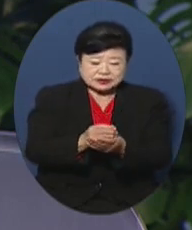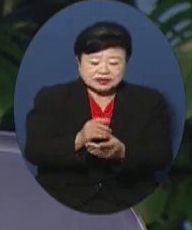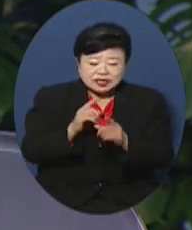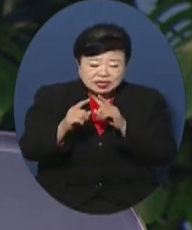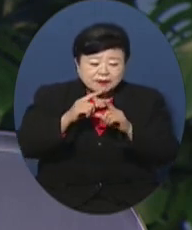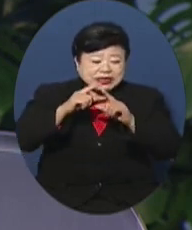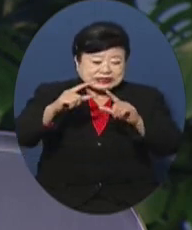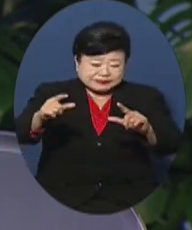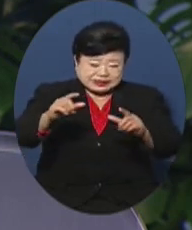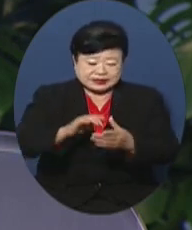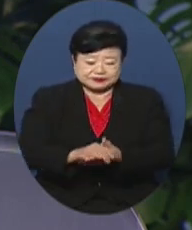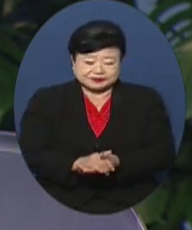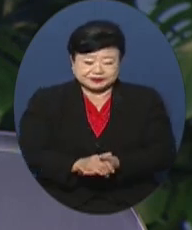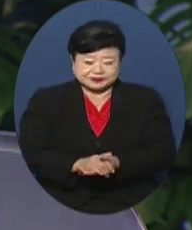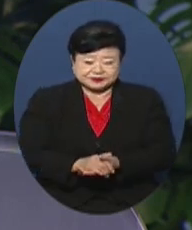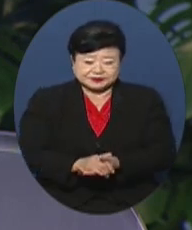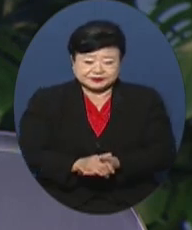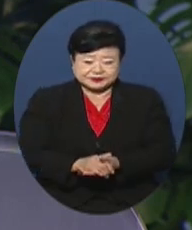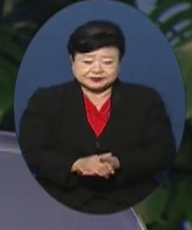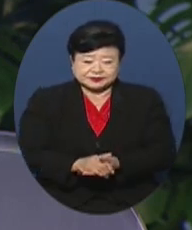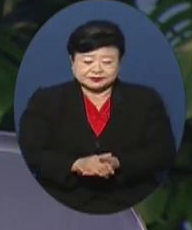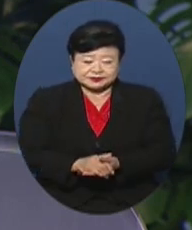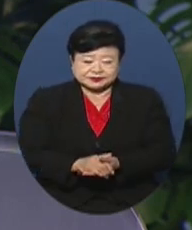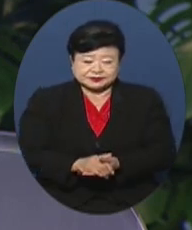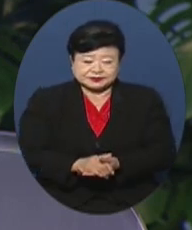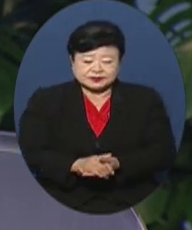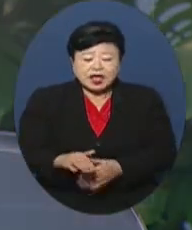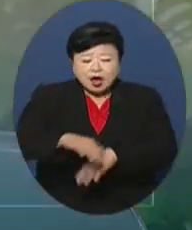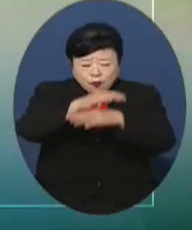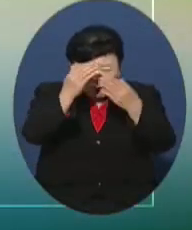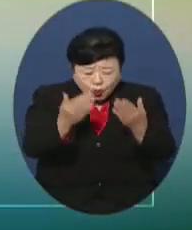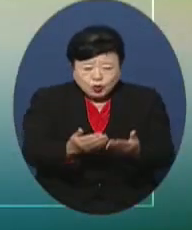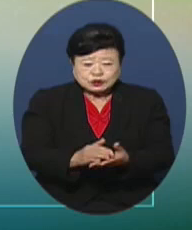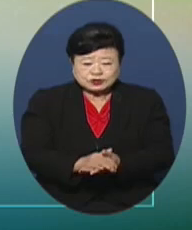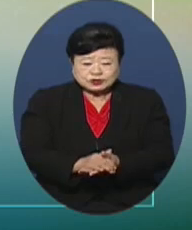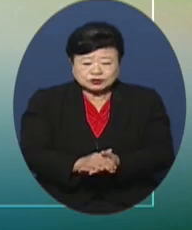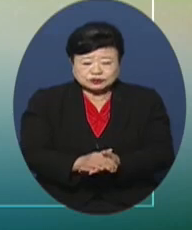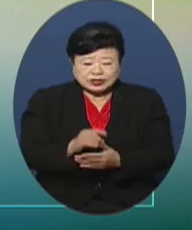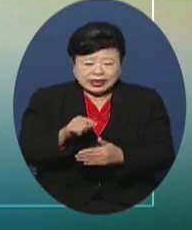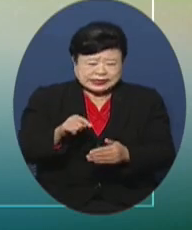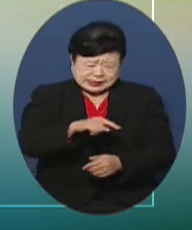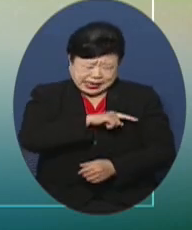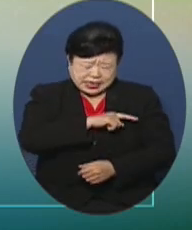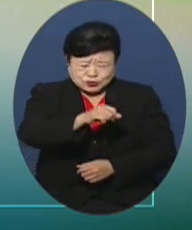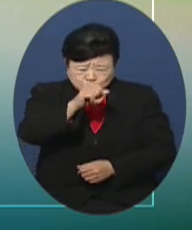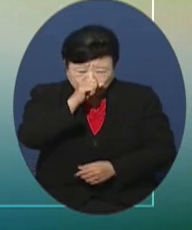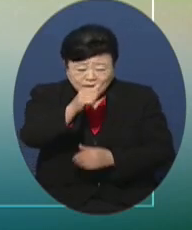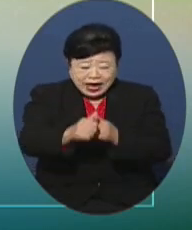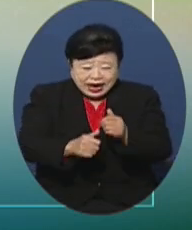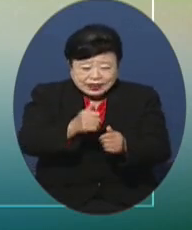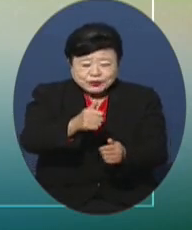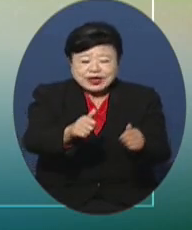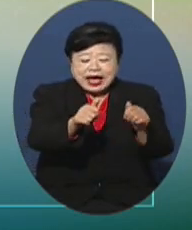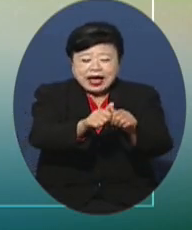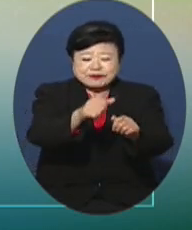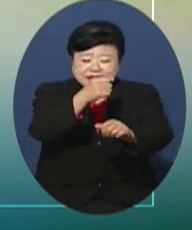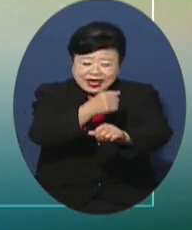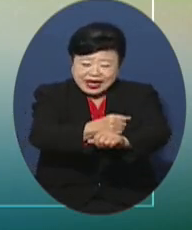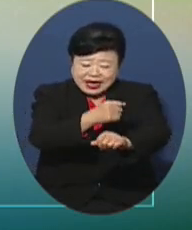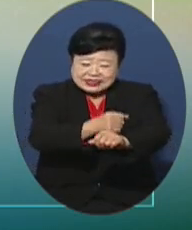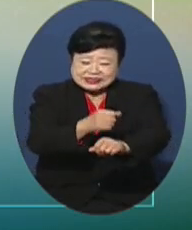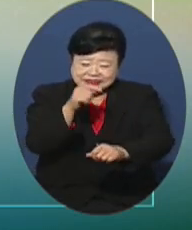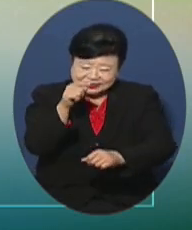이렇게 말했습니다. 모든 것 중에 가장 좋은 것은 하나님이 우리와